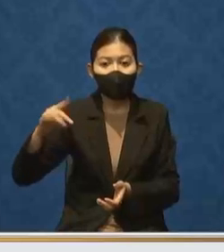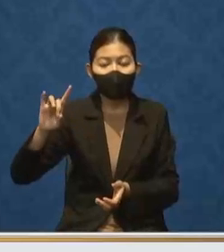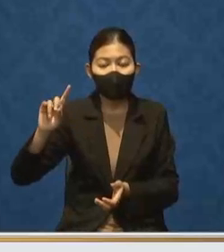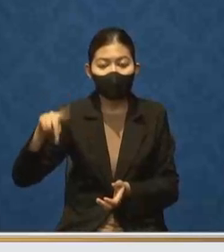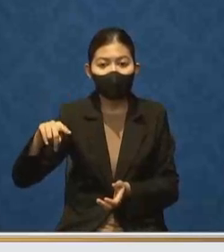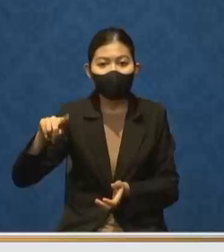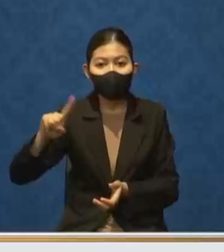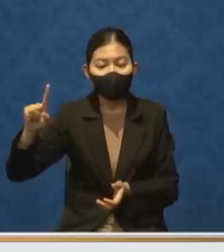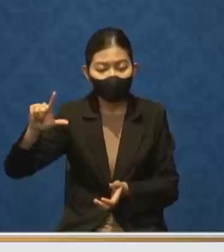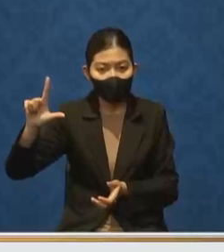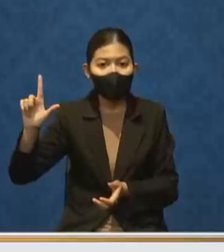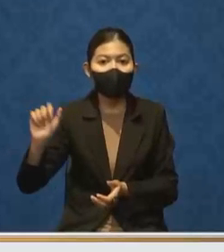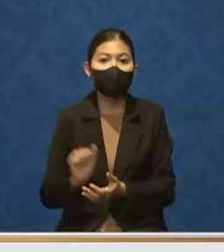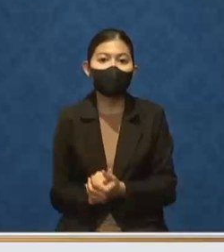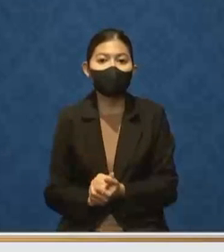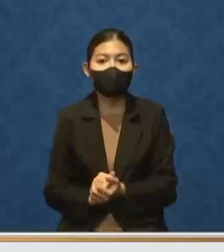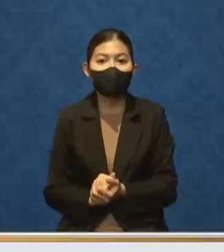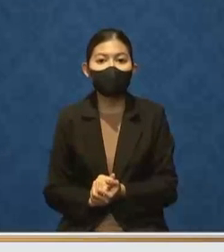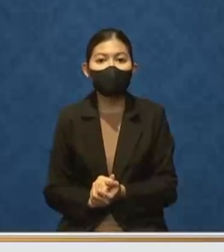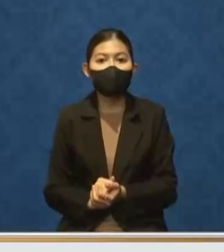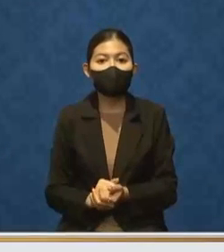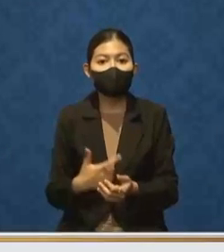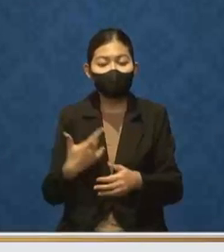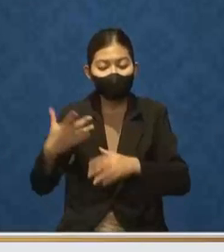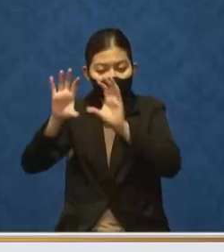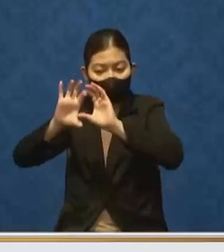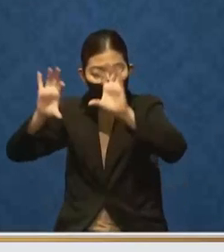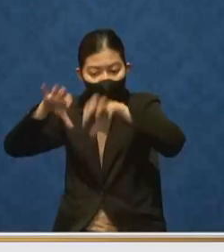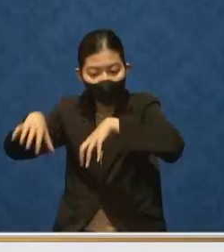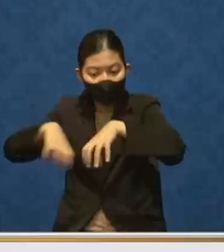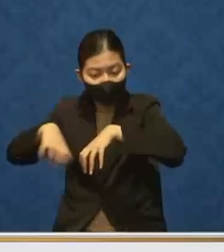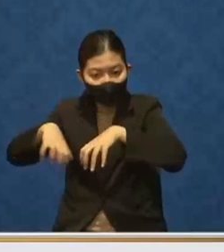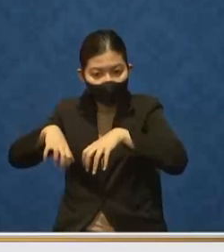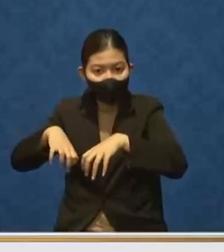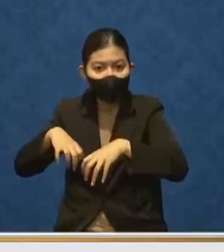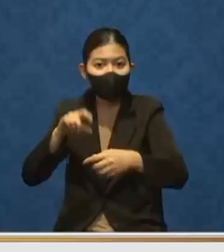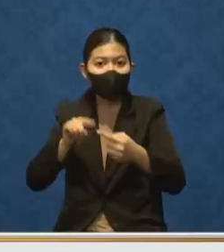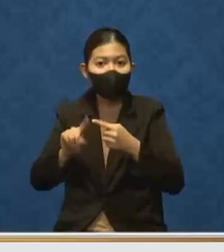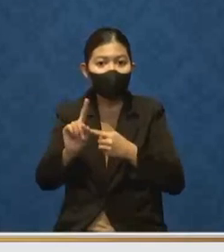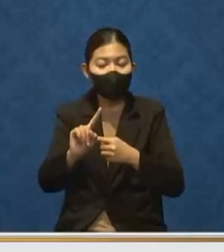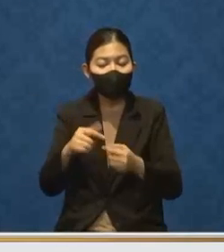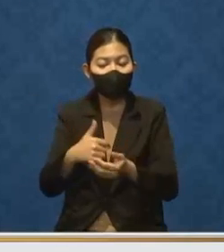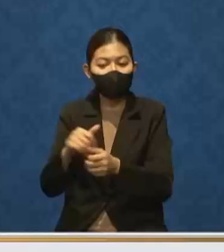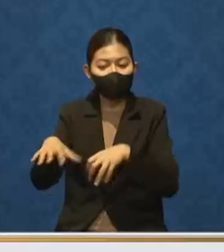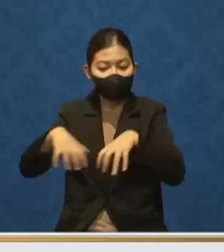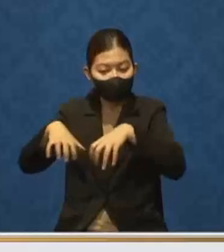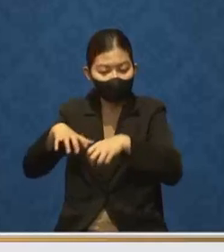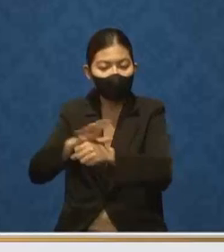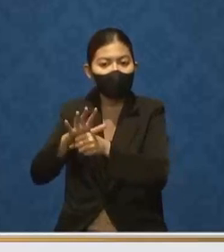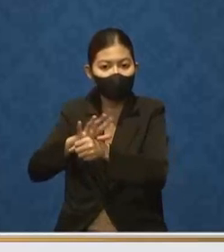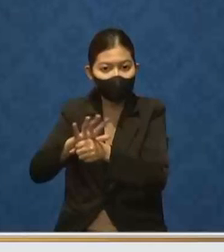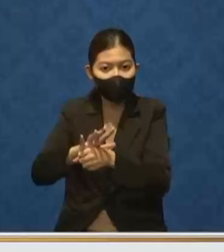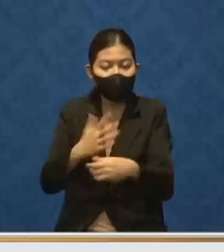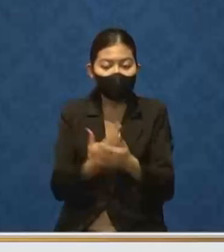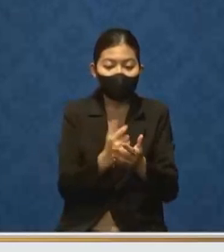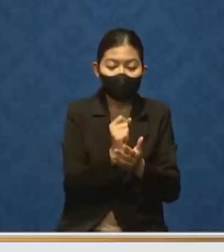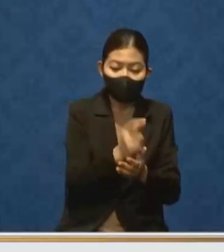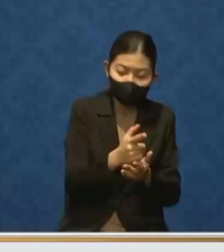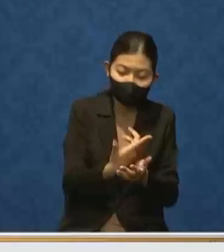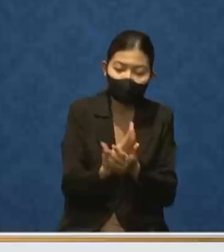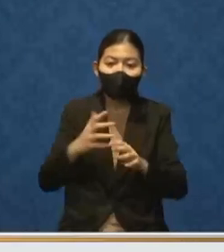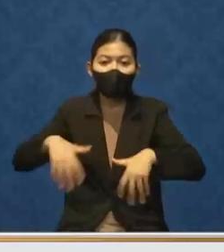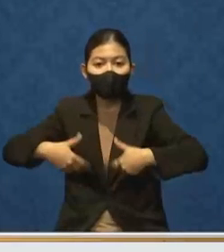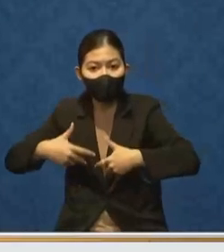398,825.2 ล้านบาทโดยรัฐบาลจะบริหารเงินคงคลังให้อยู่ในระดับที่เหมาะสมและบริหารรายรับและรายจ่ายของรัฐบา